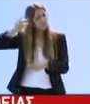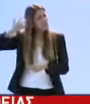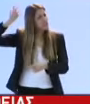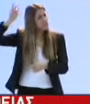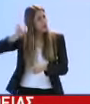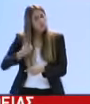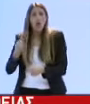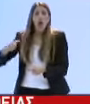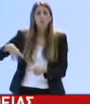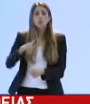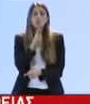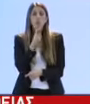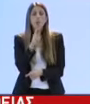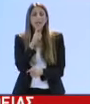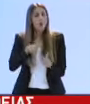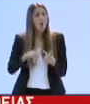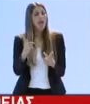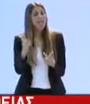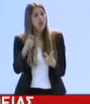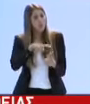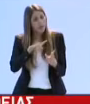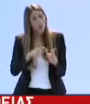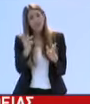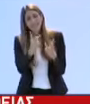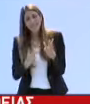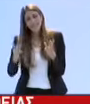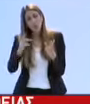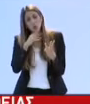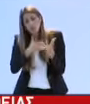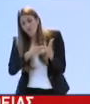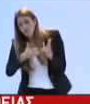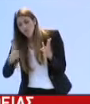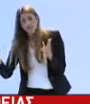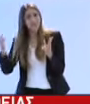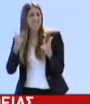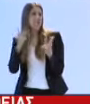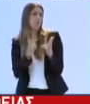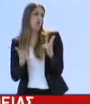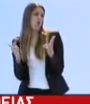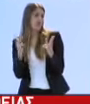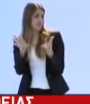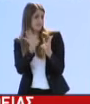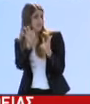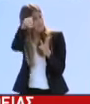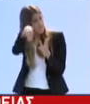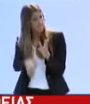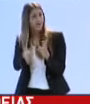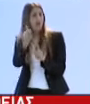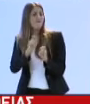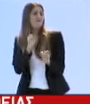από όλο το πολιτικό, το οικονομικό, το κοινωνικό φάσμα της ελληνικής κοινωνίας. Είναι μια